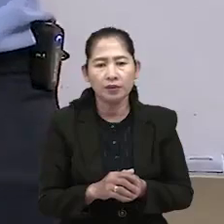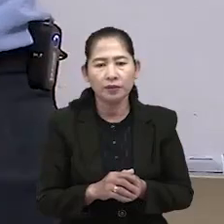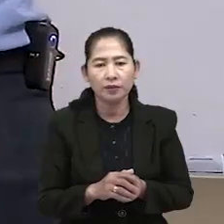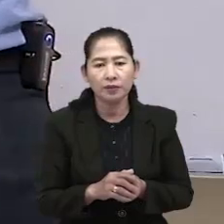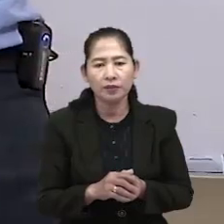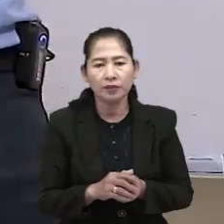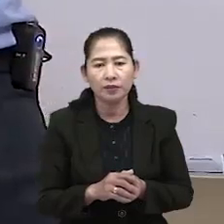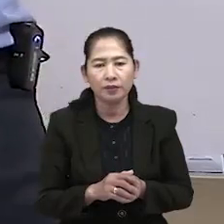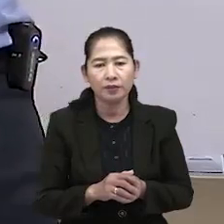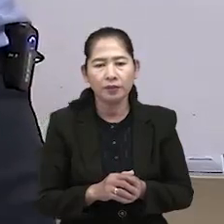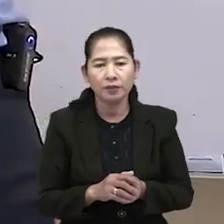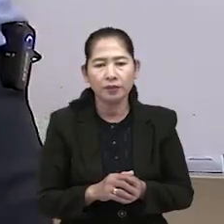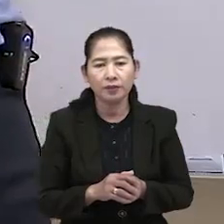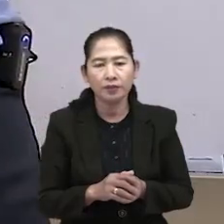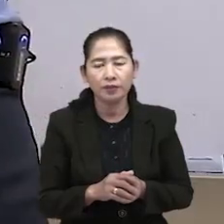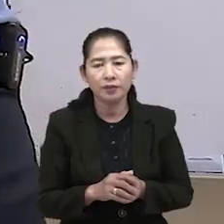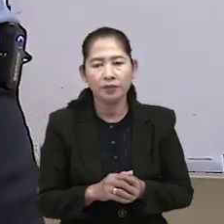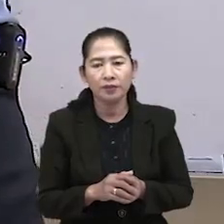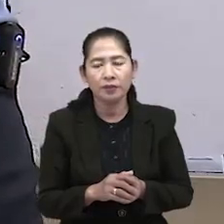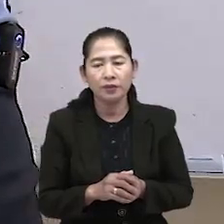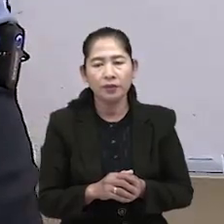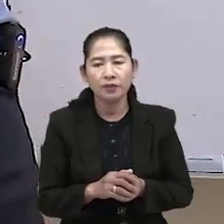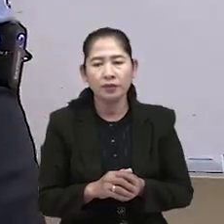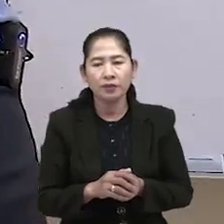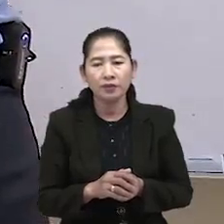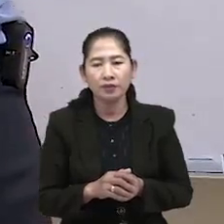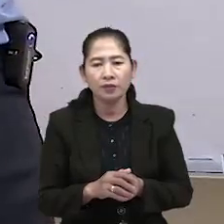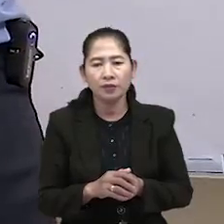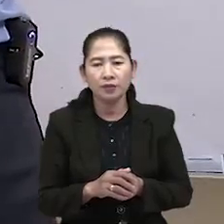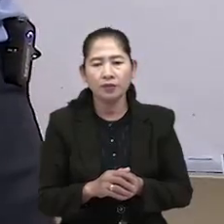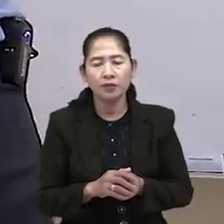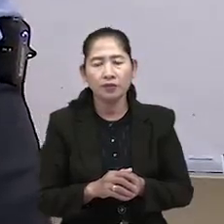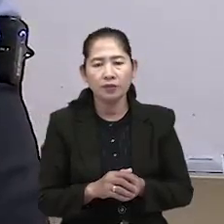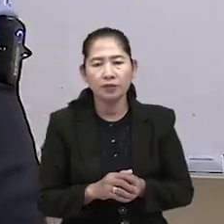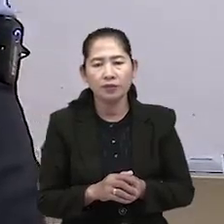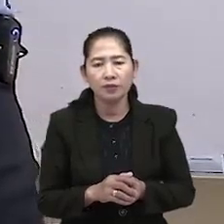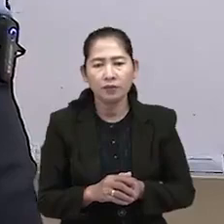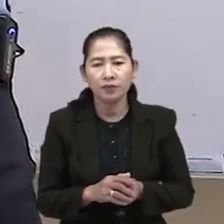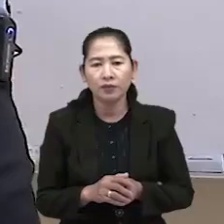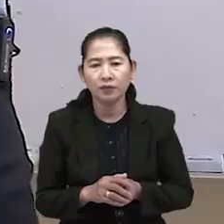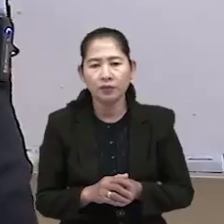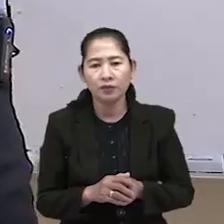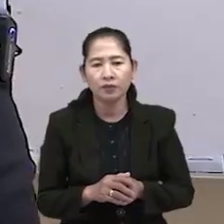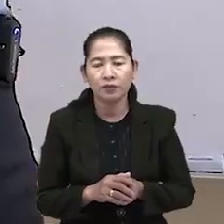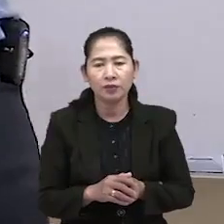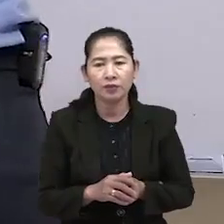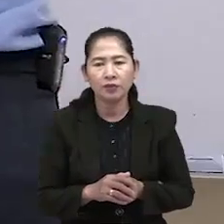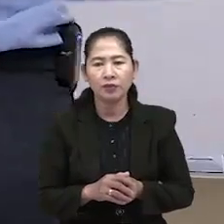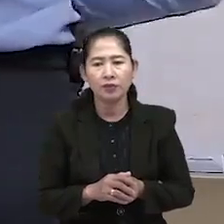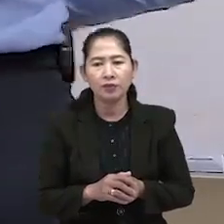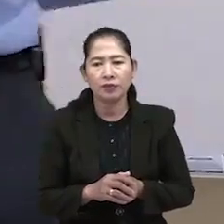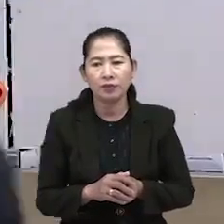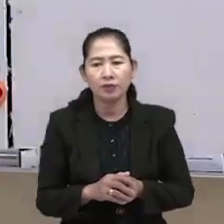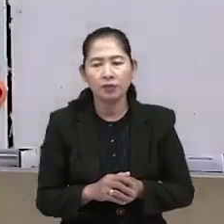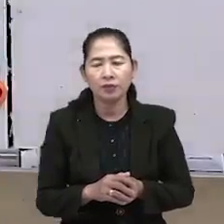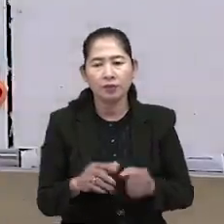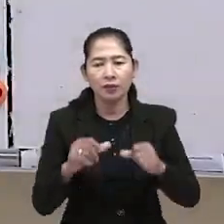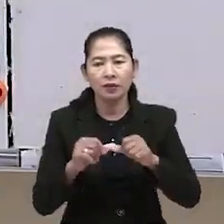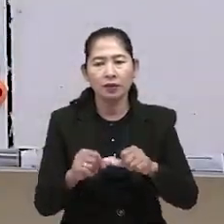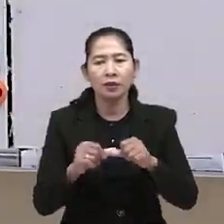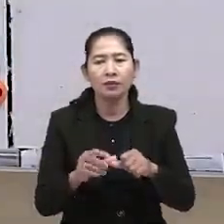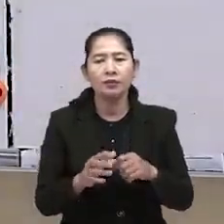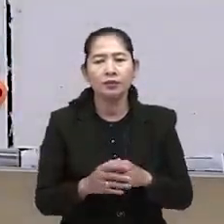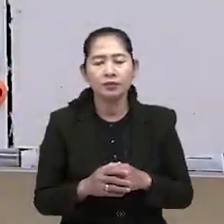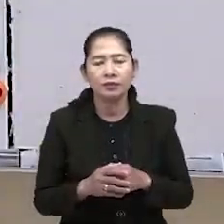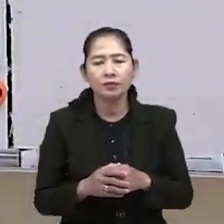ដាក់តែម្ដងទៅថាសម្រែកដាក់តែមួយណាកូនណាចារត់លោតនេះជាមួយគ្នាតែម្ដងទៅណាកូនណា បន្តទៀតកូ